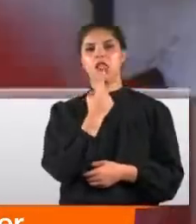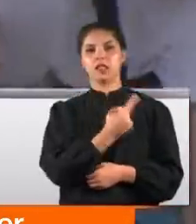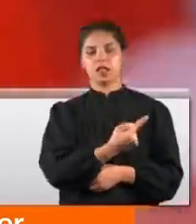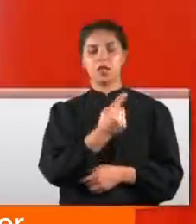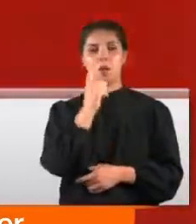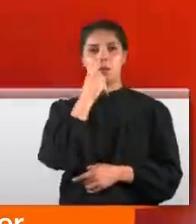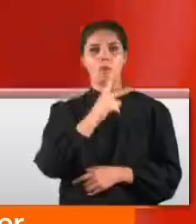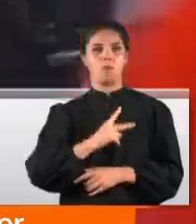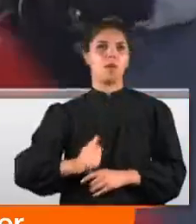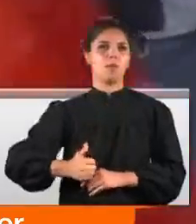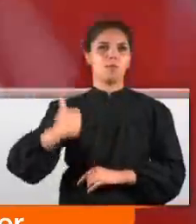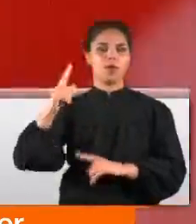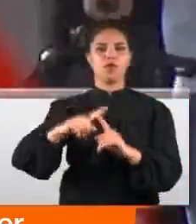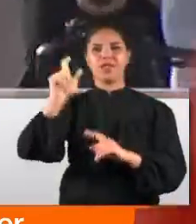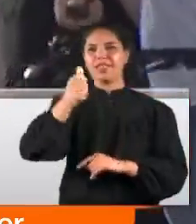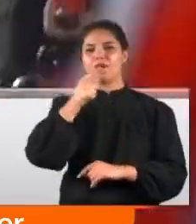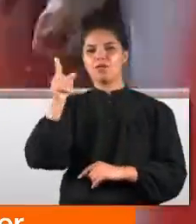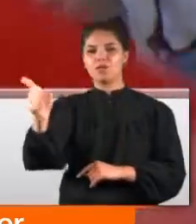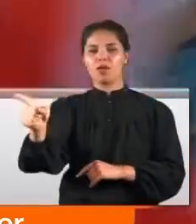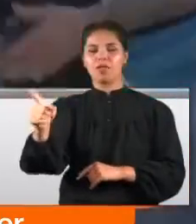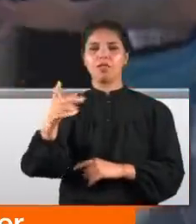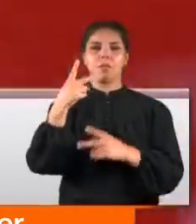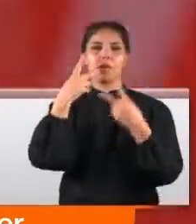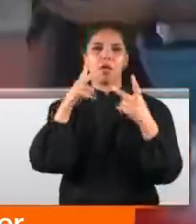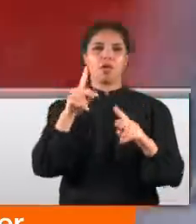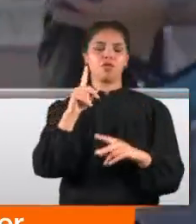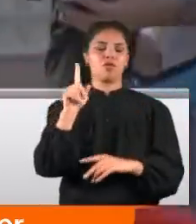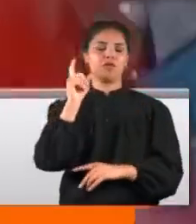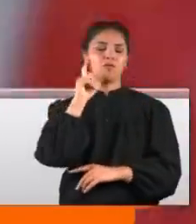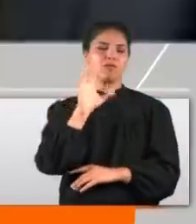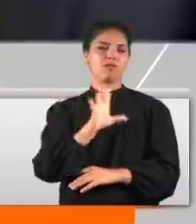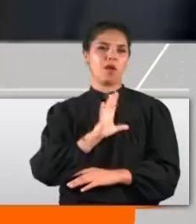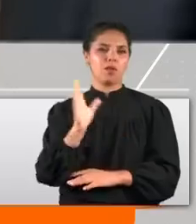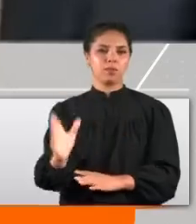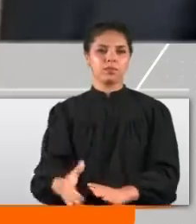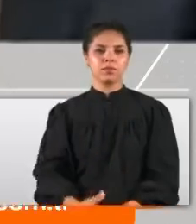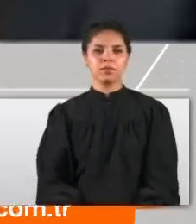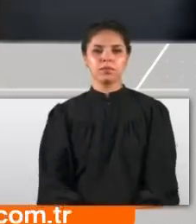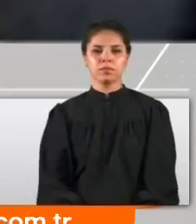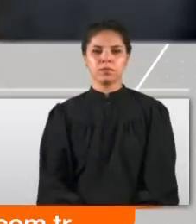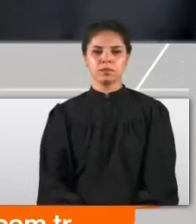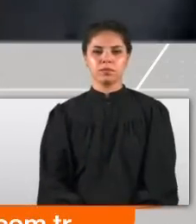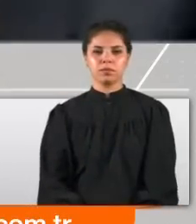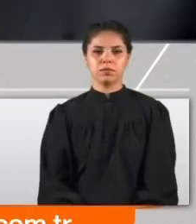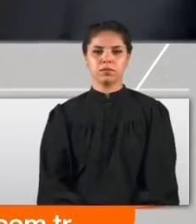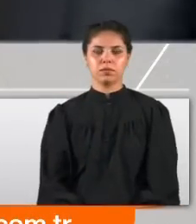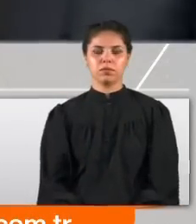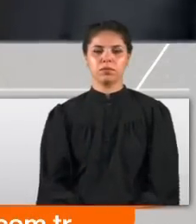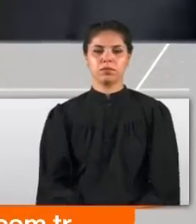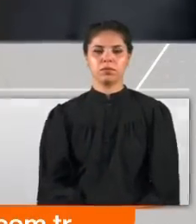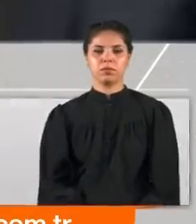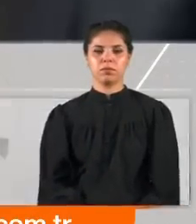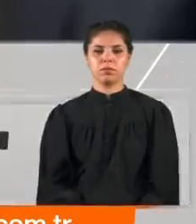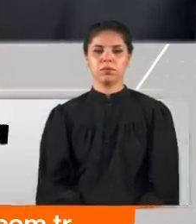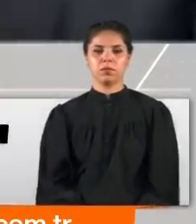Bolu Belediye Başkanı Tanju Özcan'dan ortalığı karıştıracak bir itiraf geldi. Bir gün Tokat milletvekilimiz, efendim dedi, şu yeni